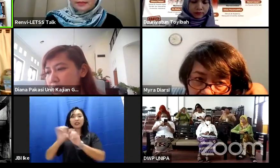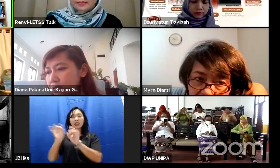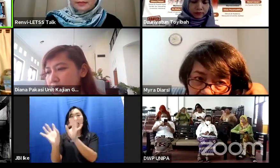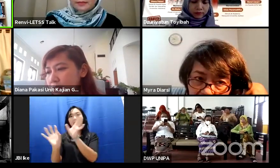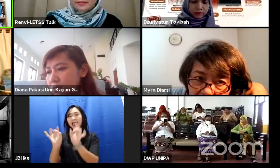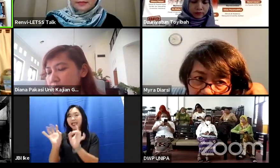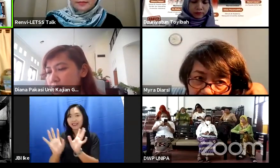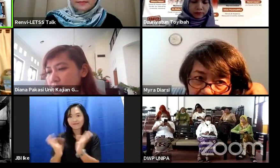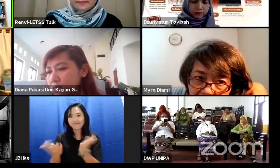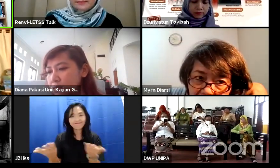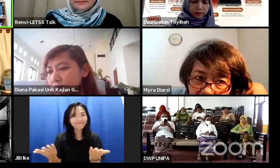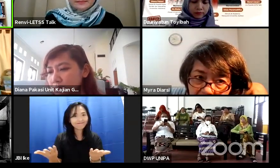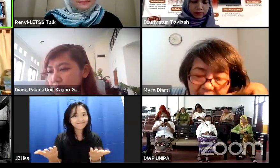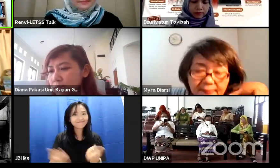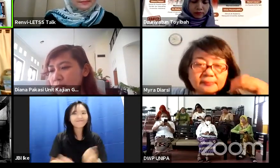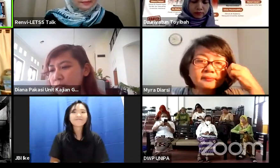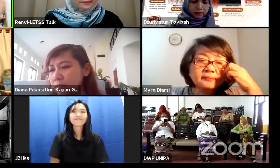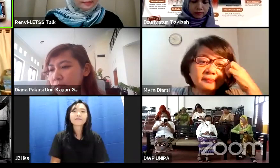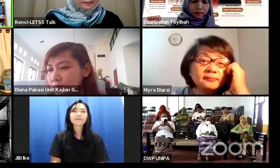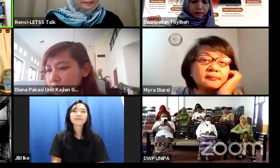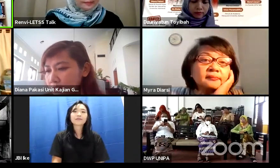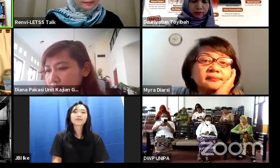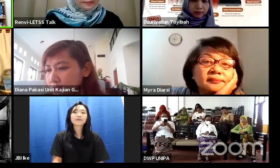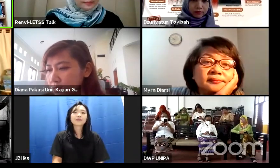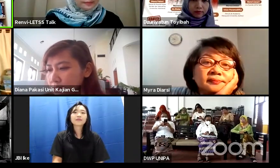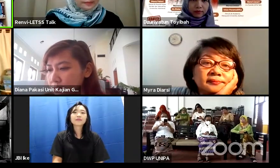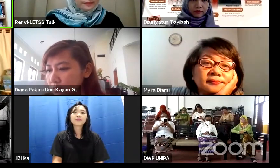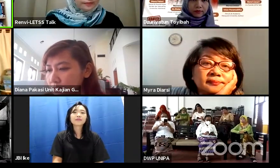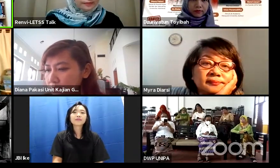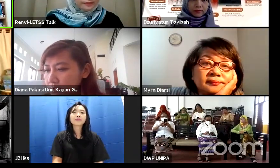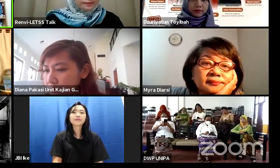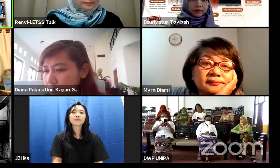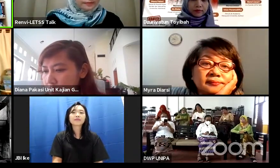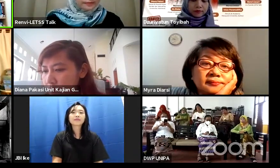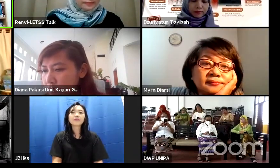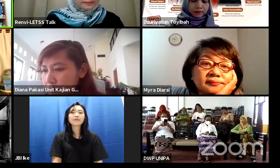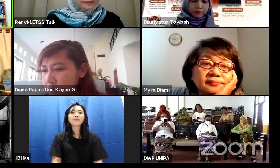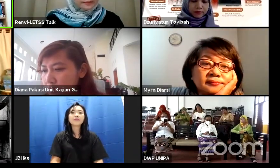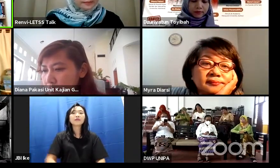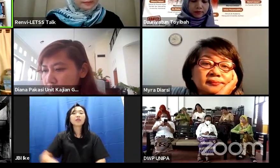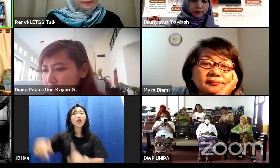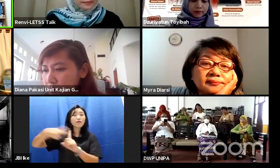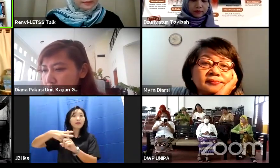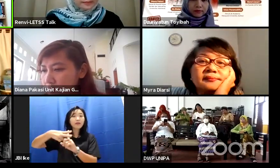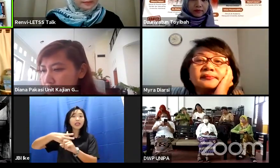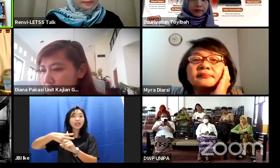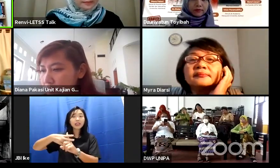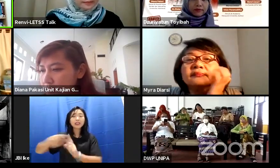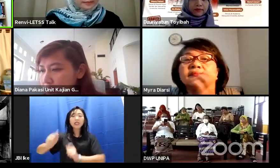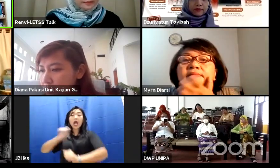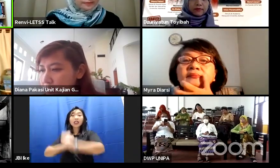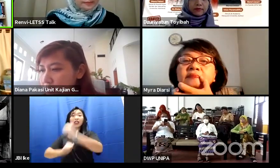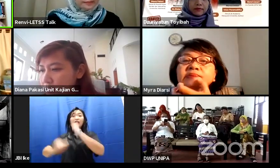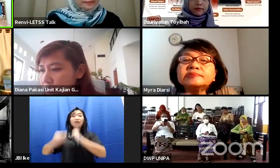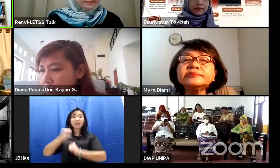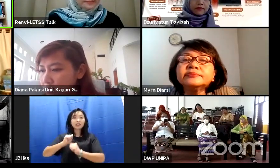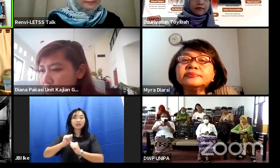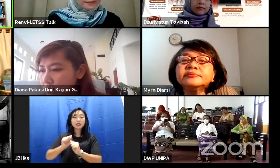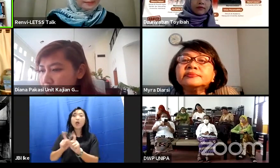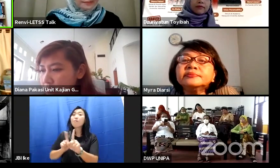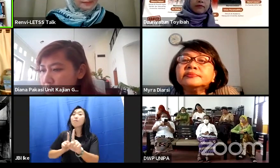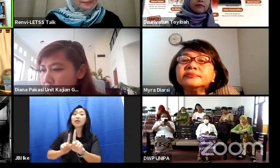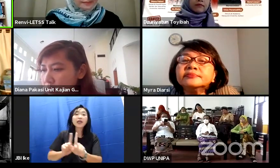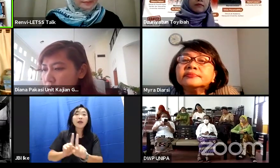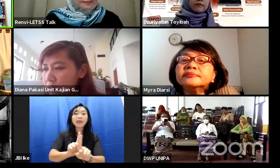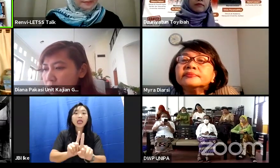activist kegiatannya itu pengorganisasian, pendampingan korban misalnya ya. Kemudian publikasi